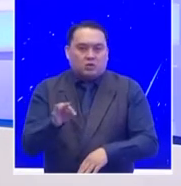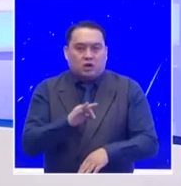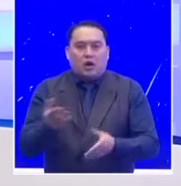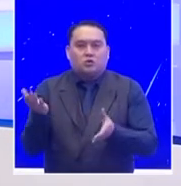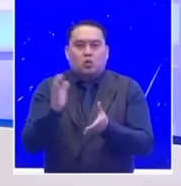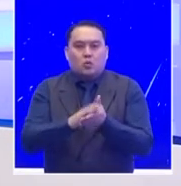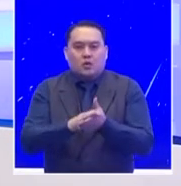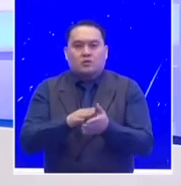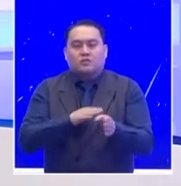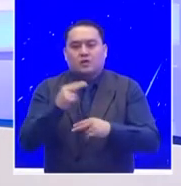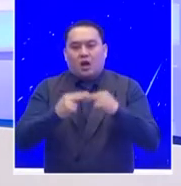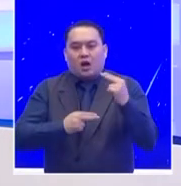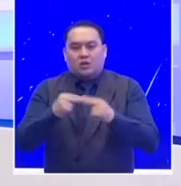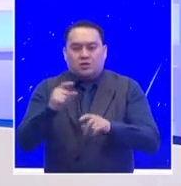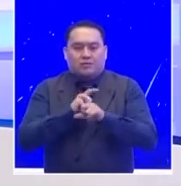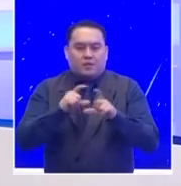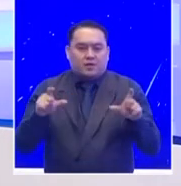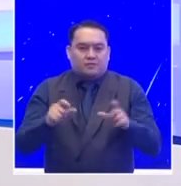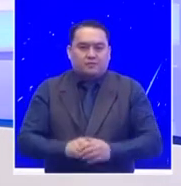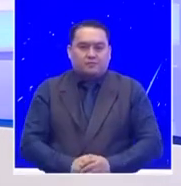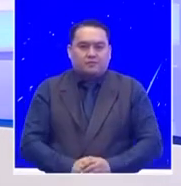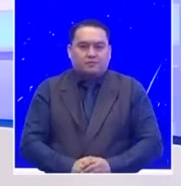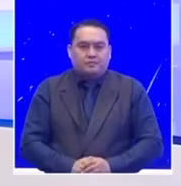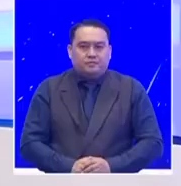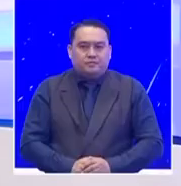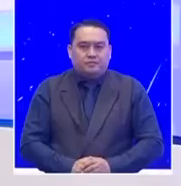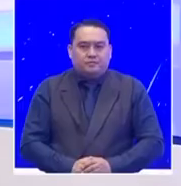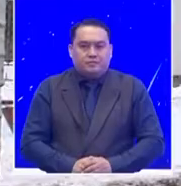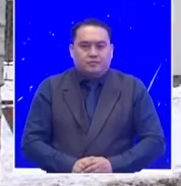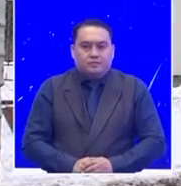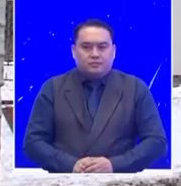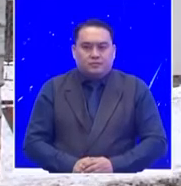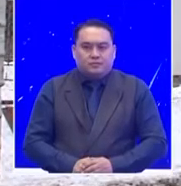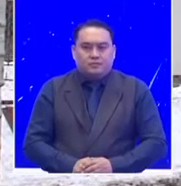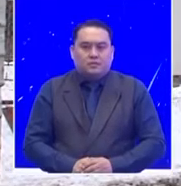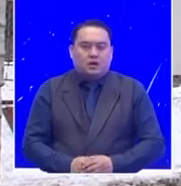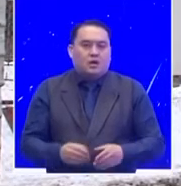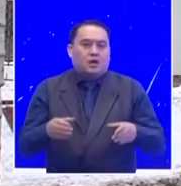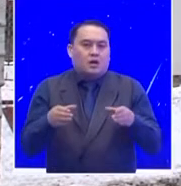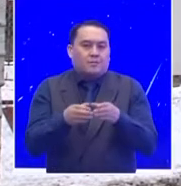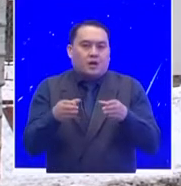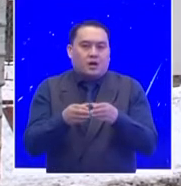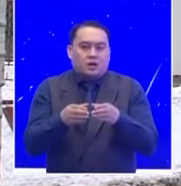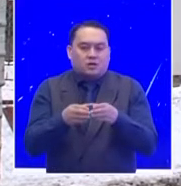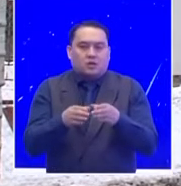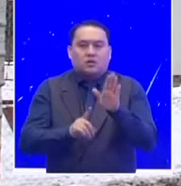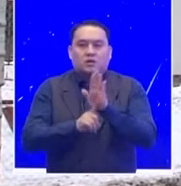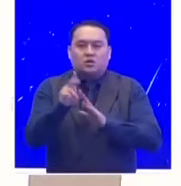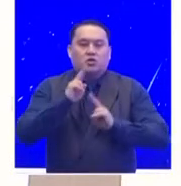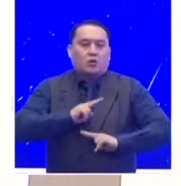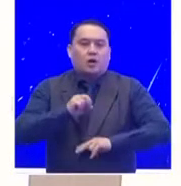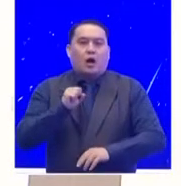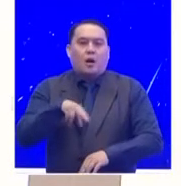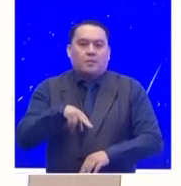Баталов ознакомился с ходом строительства объектов. Подрядная организация «Термомакс» начала работу в